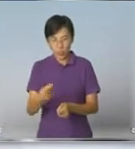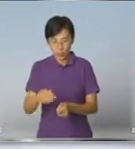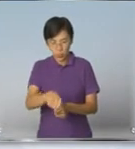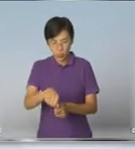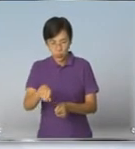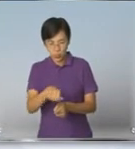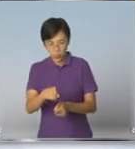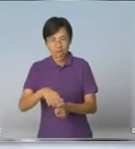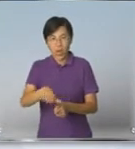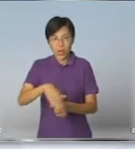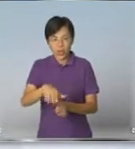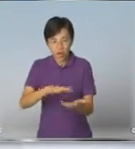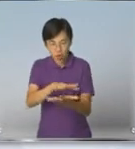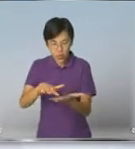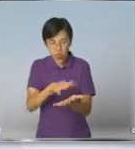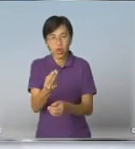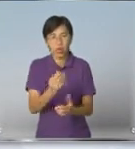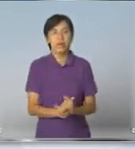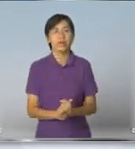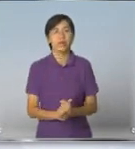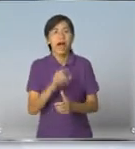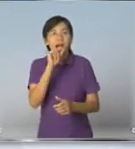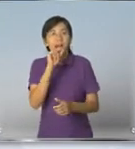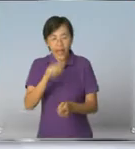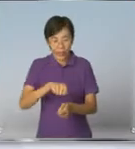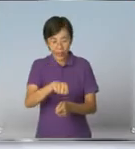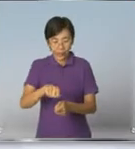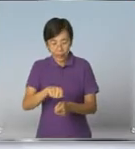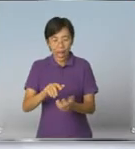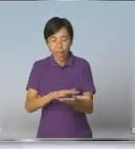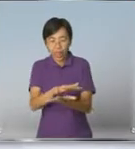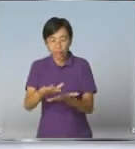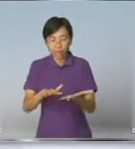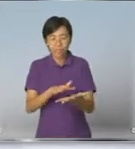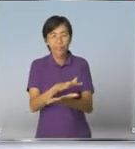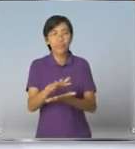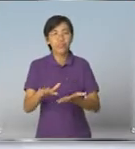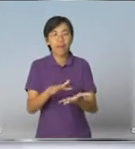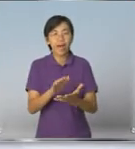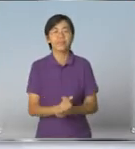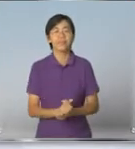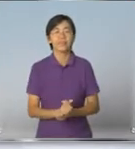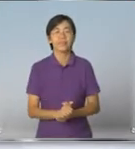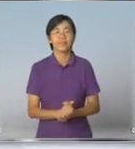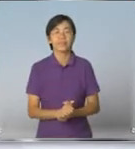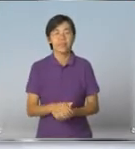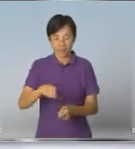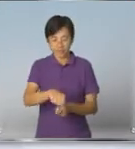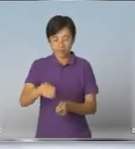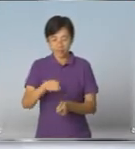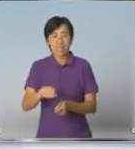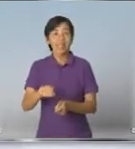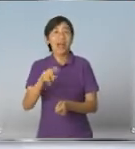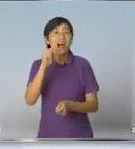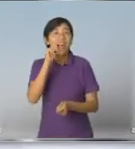รีบยีอะค่ะยีส่วนผสมแล้วก็เดี๋ยวส่วนผสมที่เป็นไก่เขาก็จะแตกตัวเริ่มสุกนะคะสังเกตว่าในกระทะต